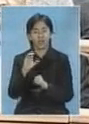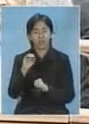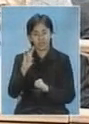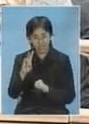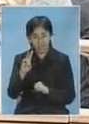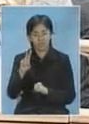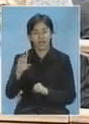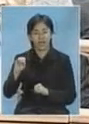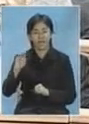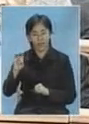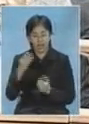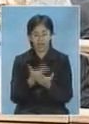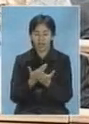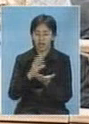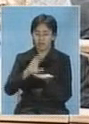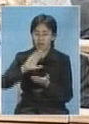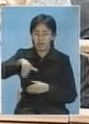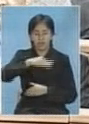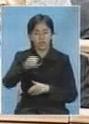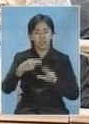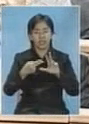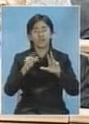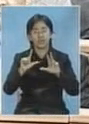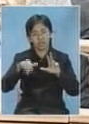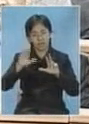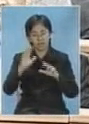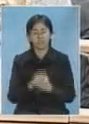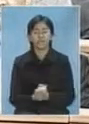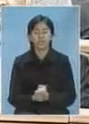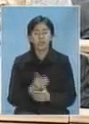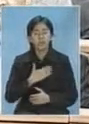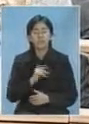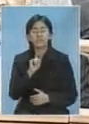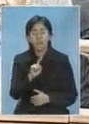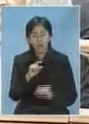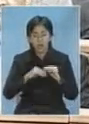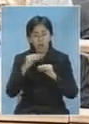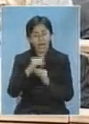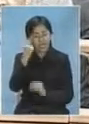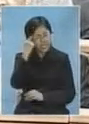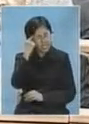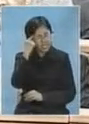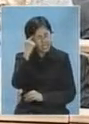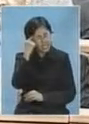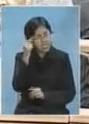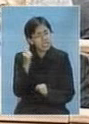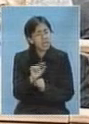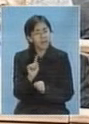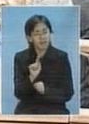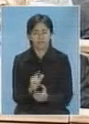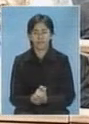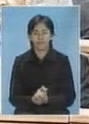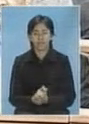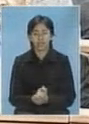ครับวงเงินทั้งหมด 30,000 กว่าล้านตอบผมสิครับโครงการแบบนี้คิดมาได้ยังไงครับเ